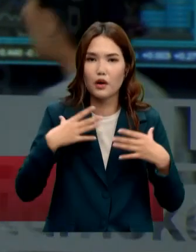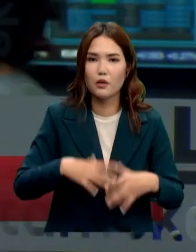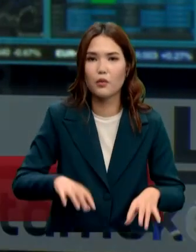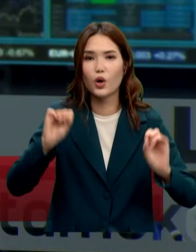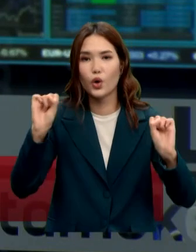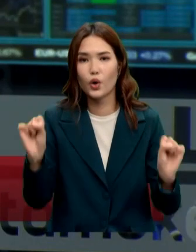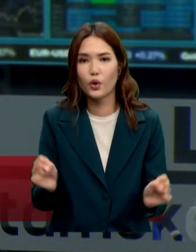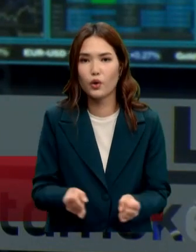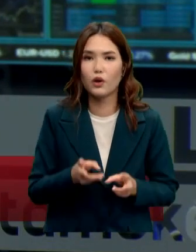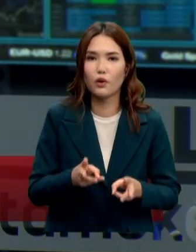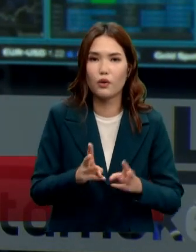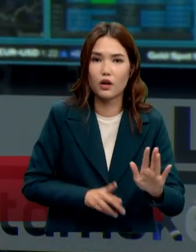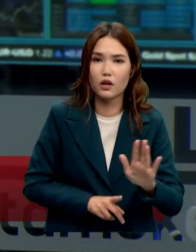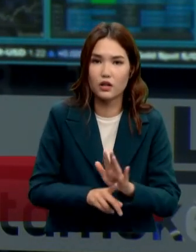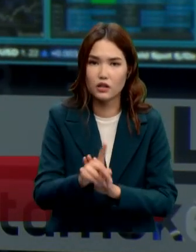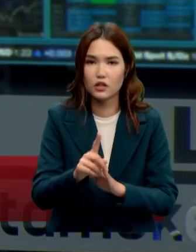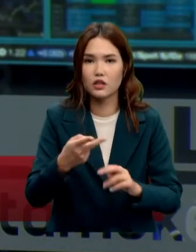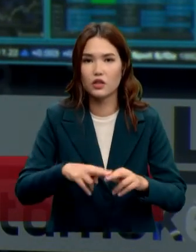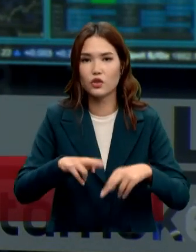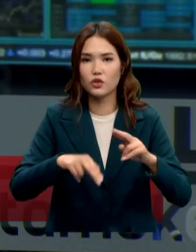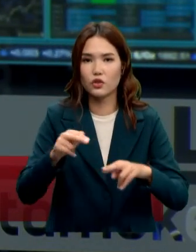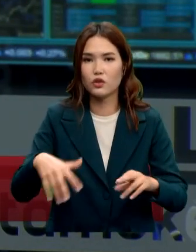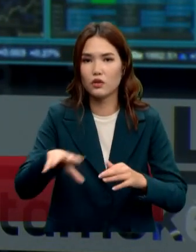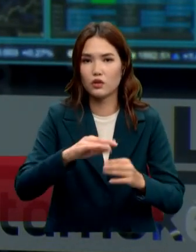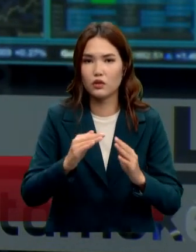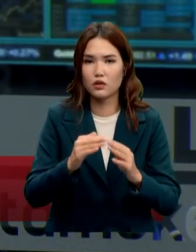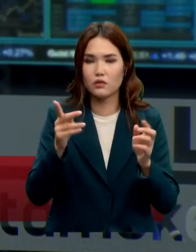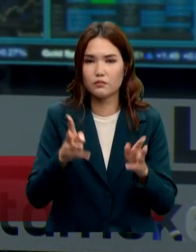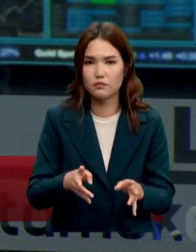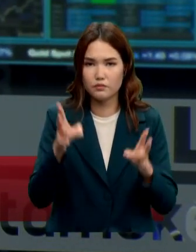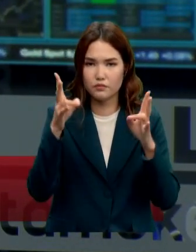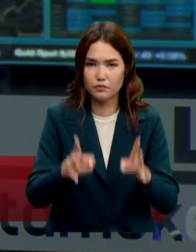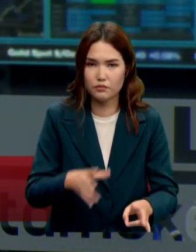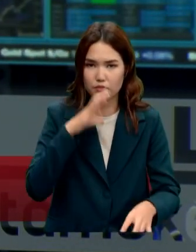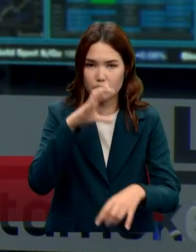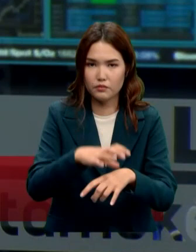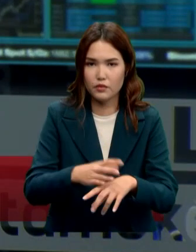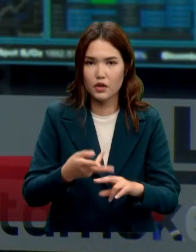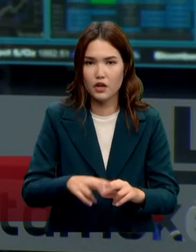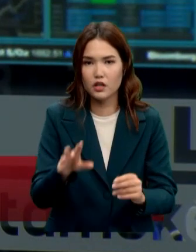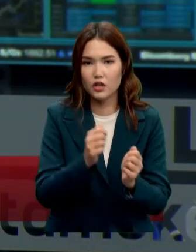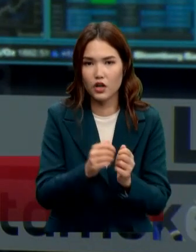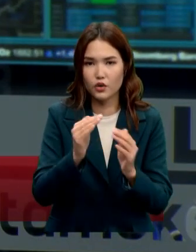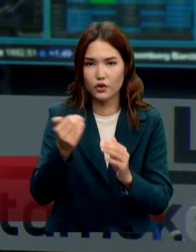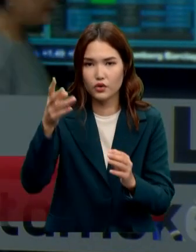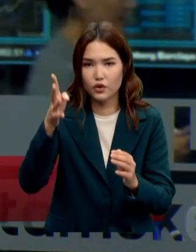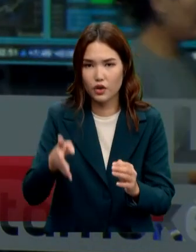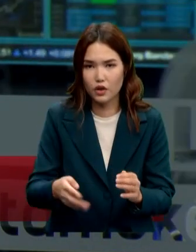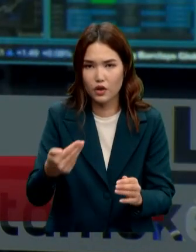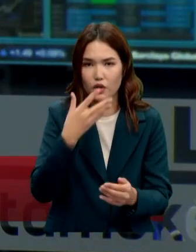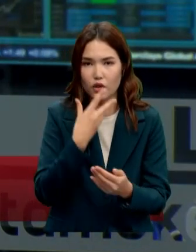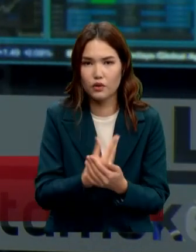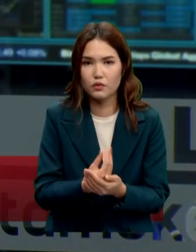суытып от жаға бастағалы сапасы салынған құрылыстың былыға бетінен шықты. Дым тартқан терезелер мен қабырғалар қыстыгүні мұз құрсауға